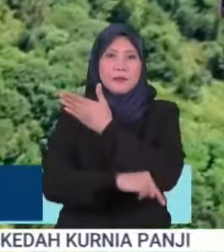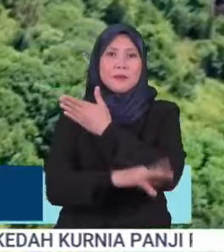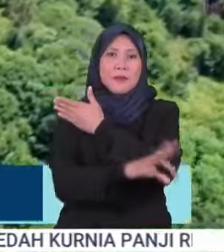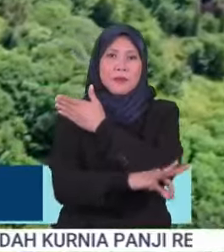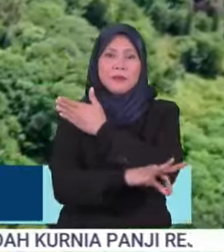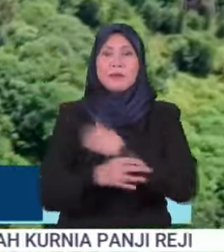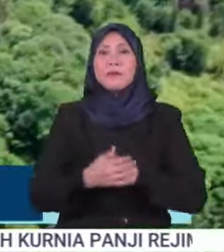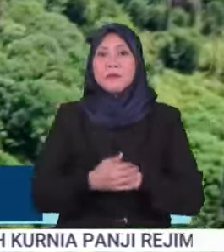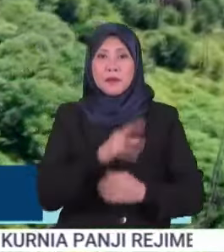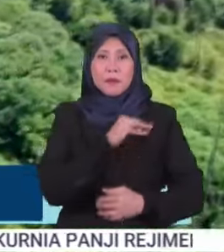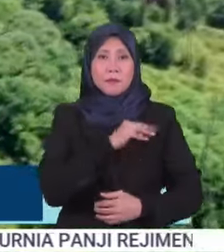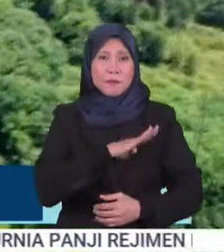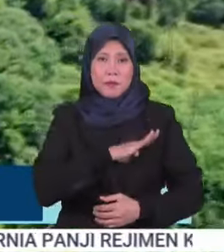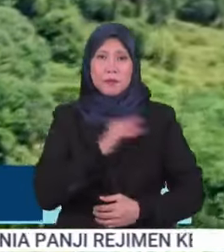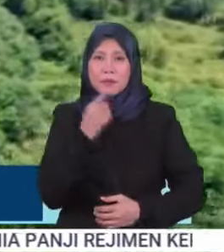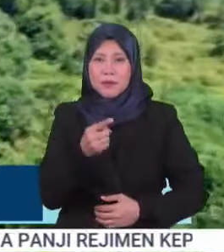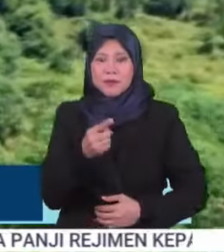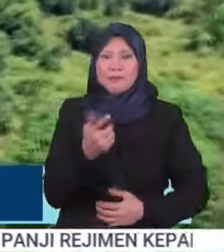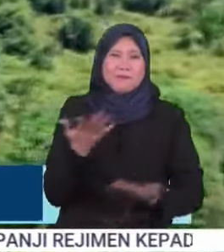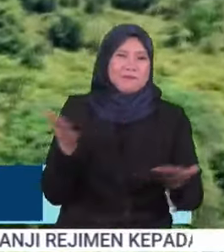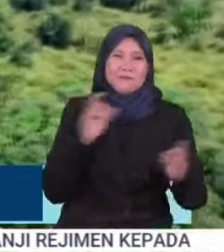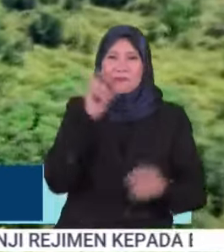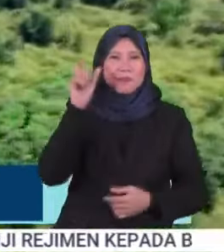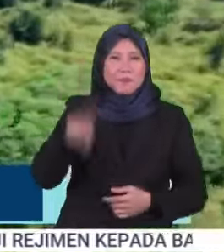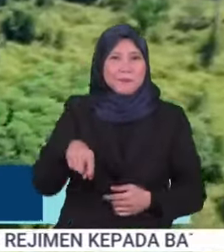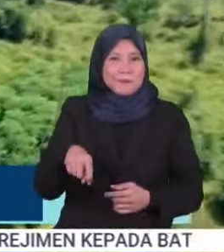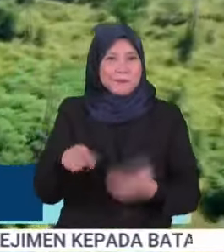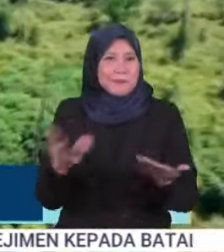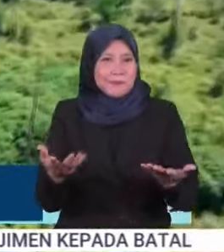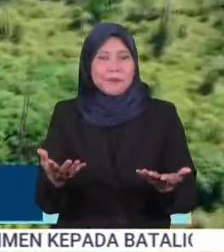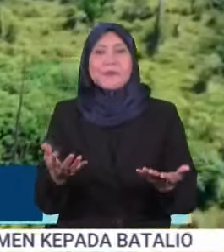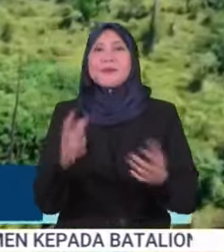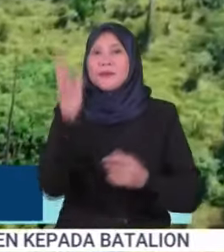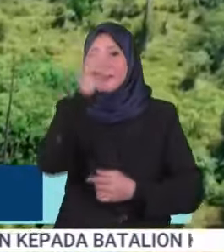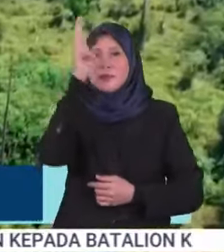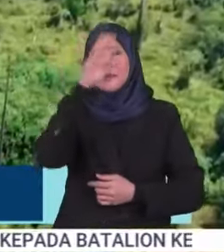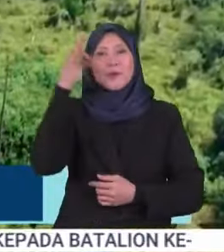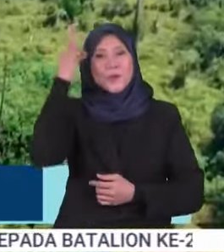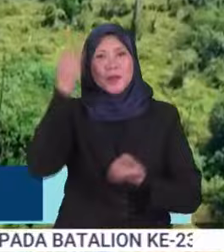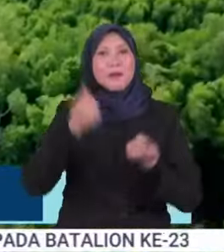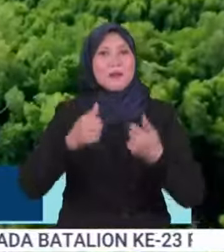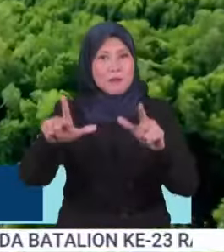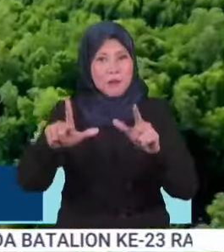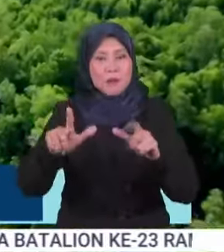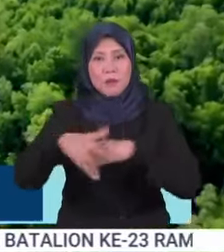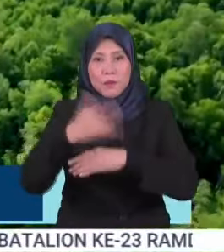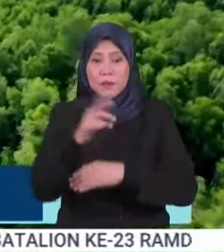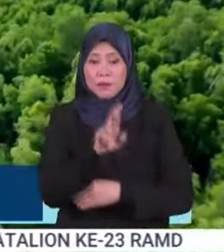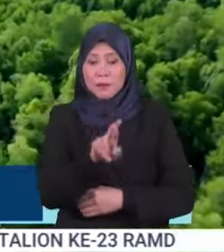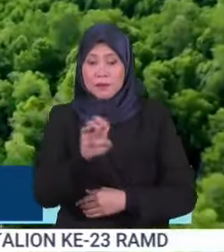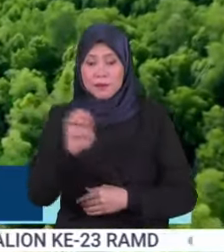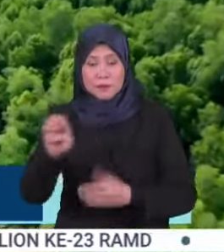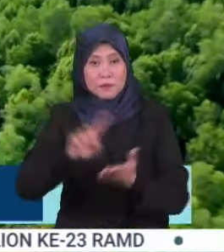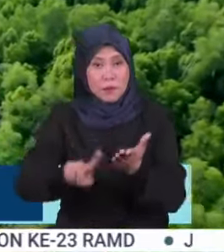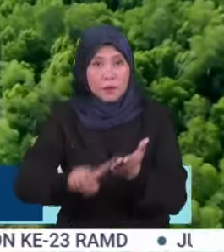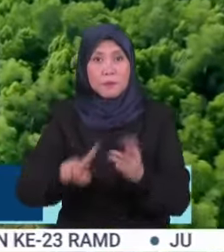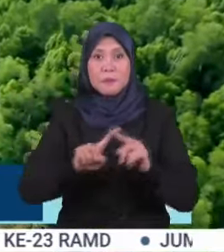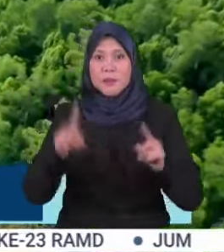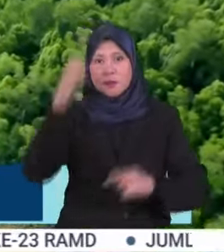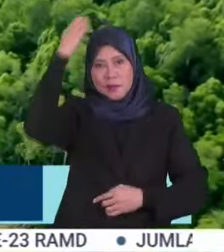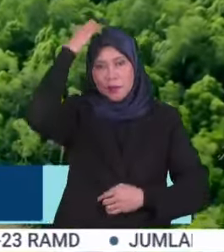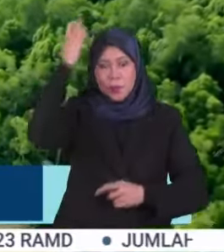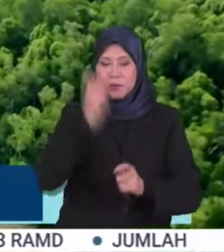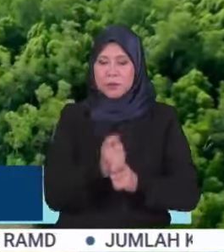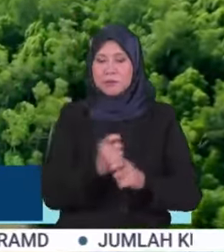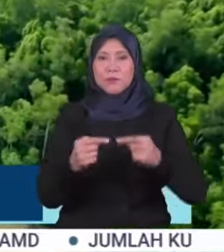Besarnya berkata tiada keperluan untuk berbuat demikian. Walaupun Kerajaan Persekutuan benarkan penerokaan awal REE, namun Selangor